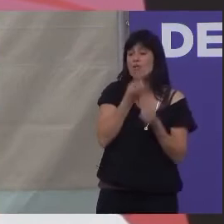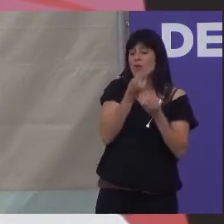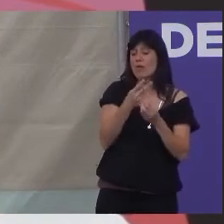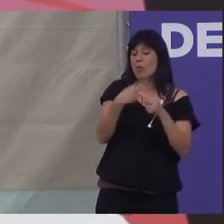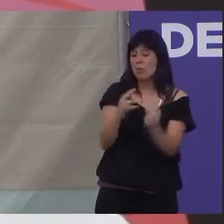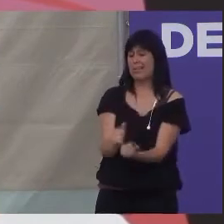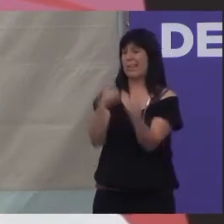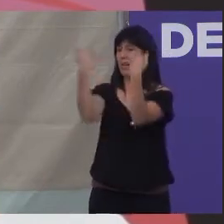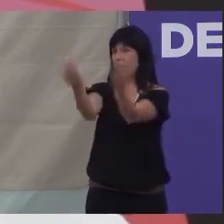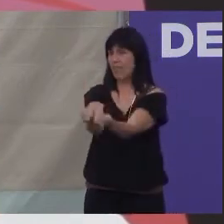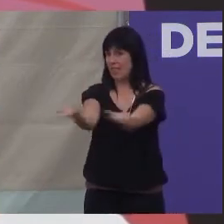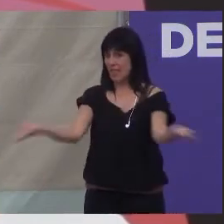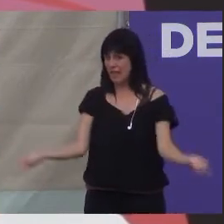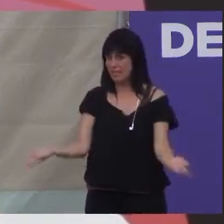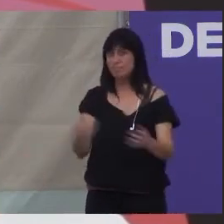política.